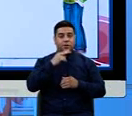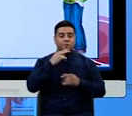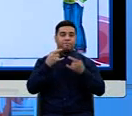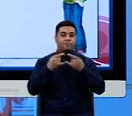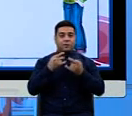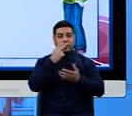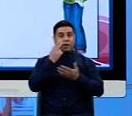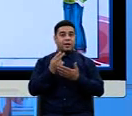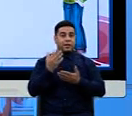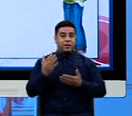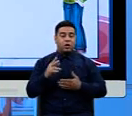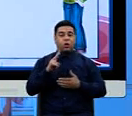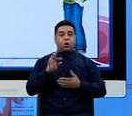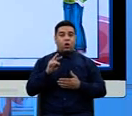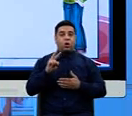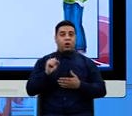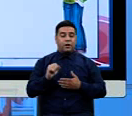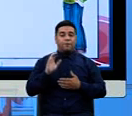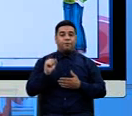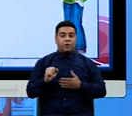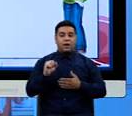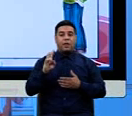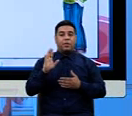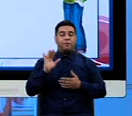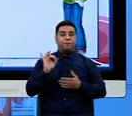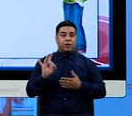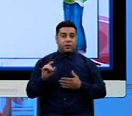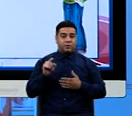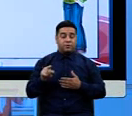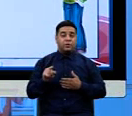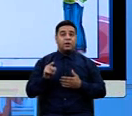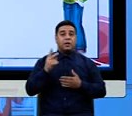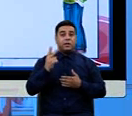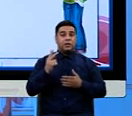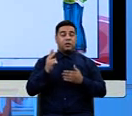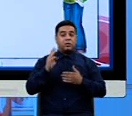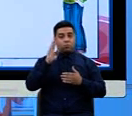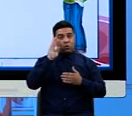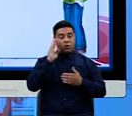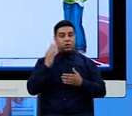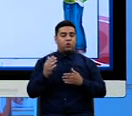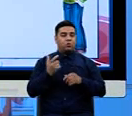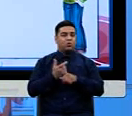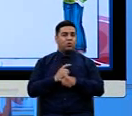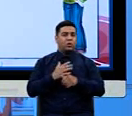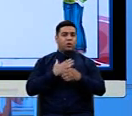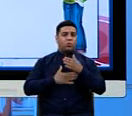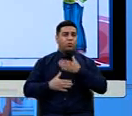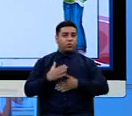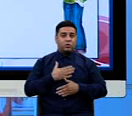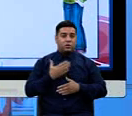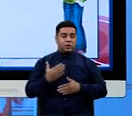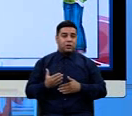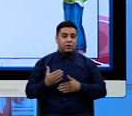Diqqat bilan ekranga qarang. Lolaxon hamda Anvar. Ikkala bola xursand.